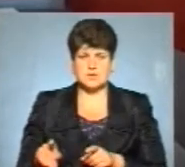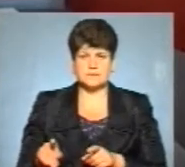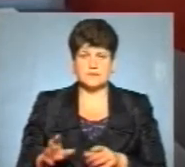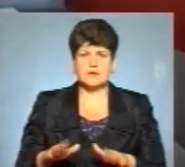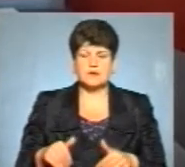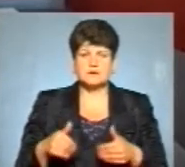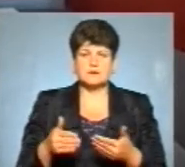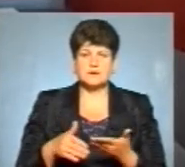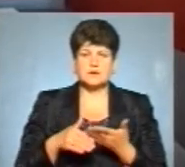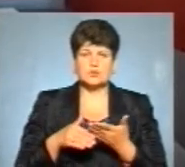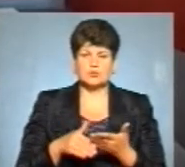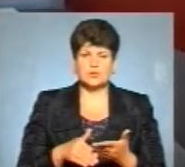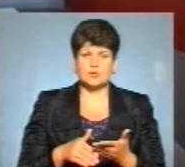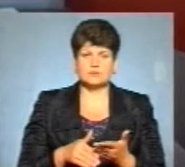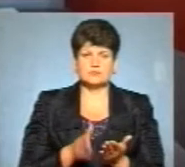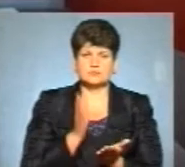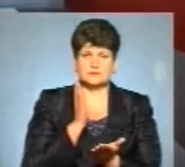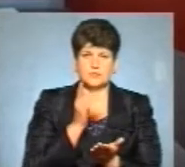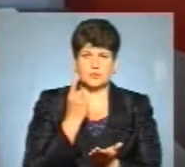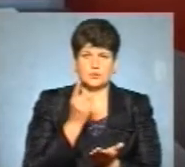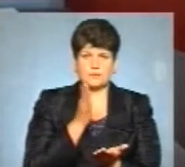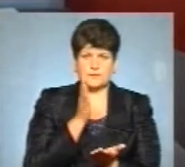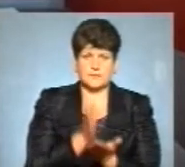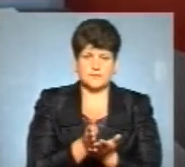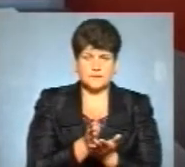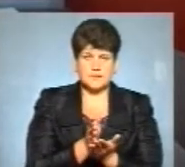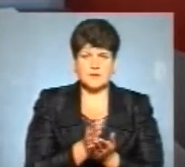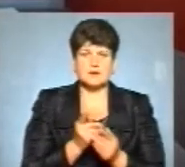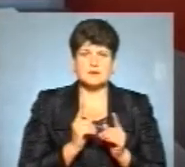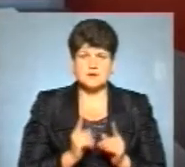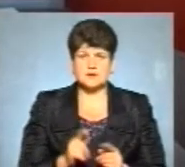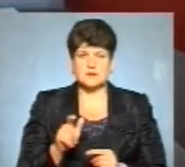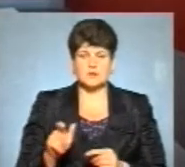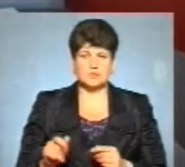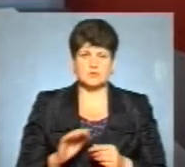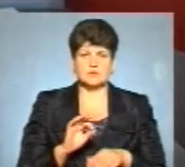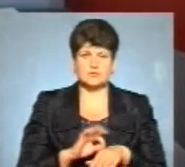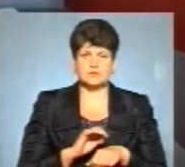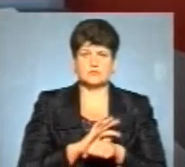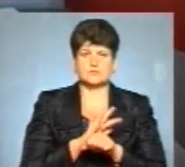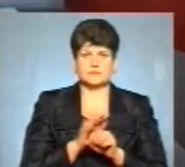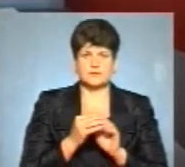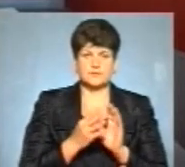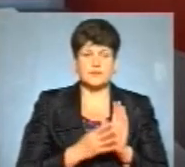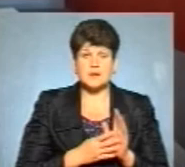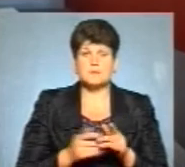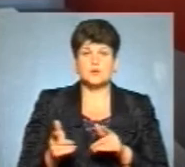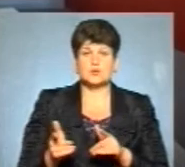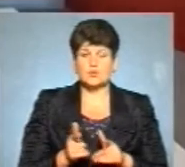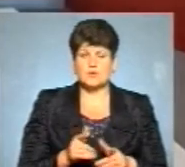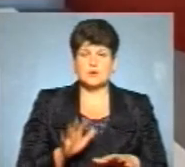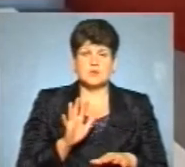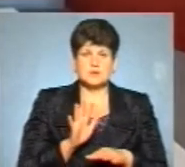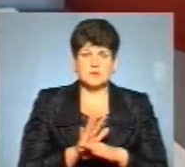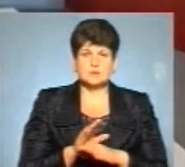надання допомоги монопрофільне, тобто тільки пацієнтам із COVID-19. Відповідно, підготовлено наказ